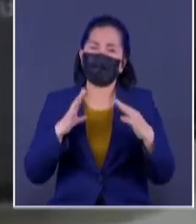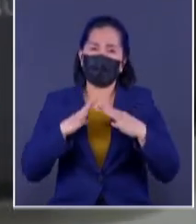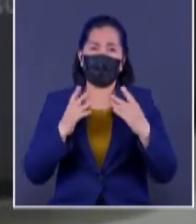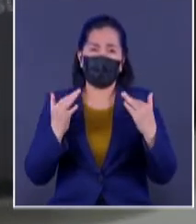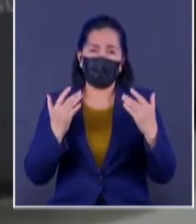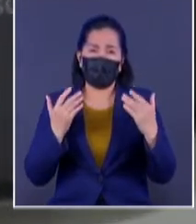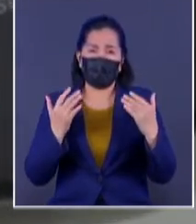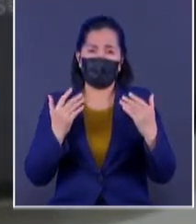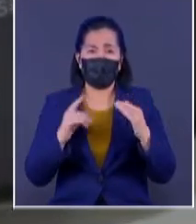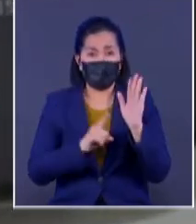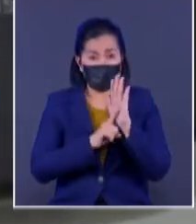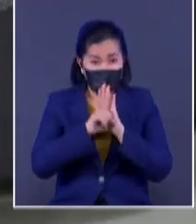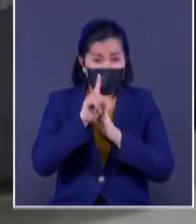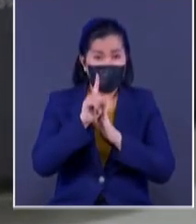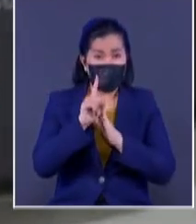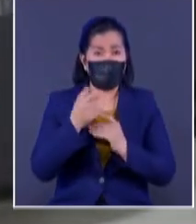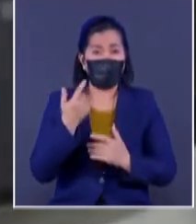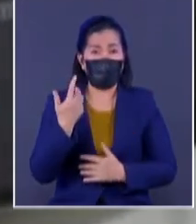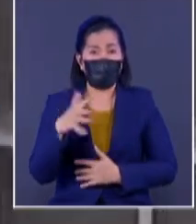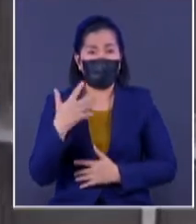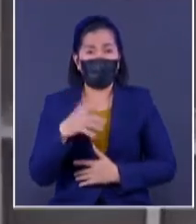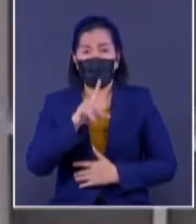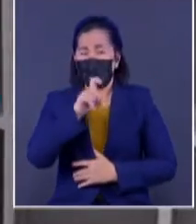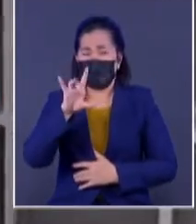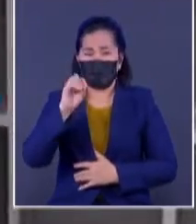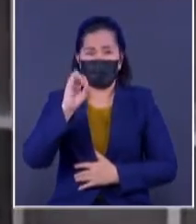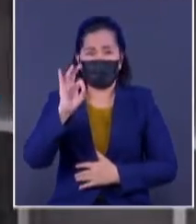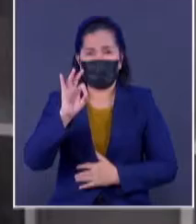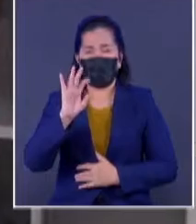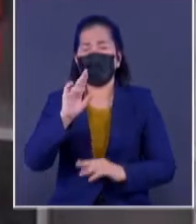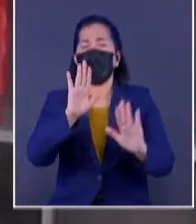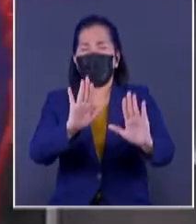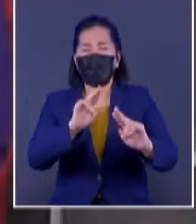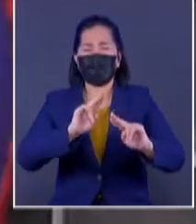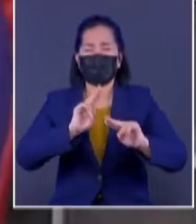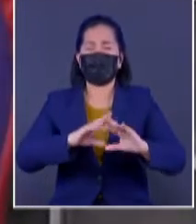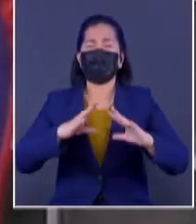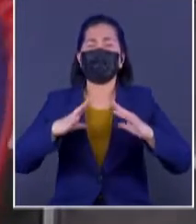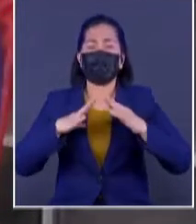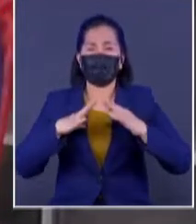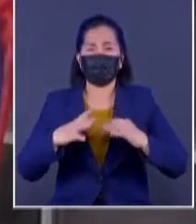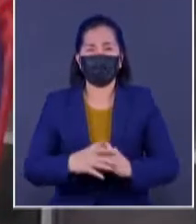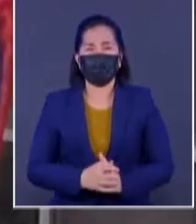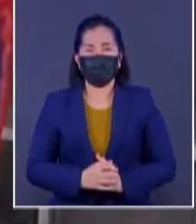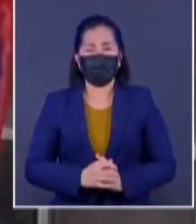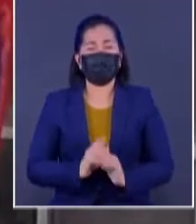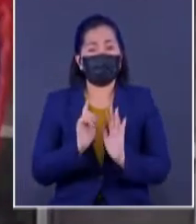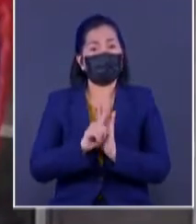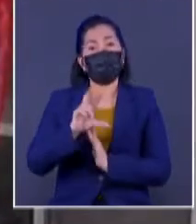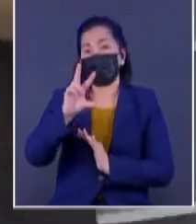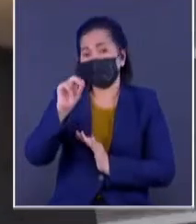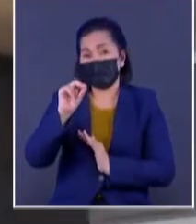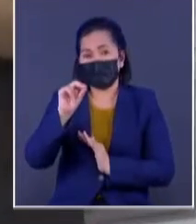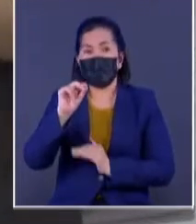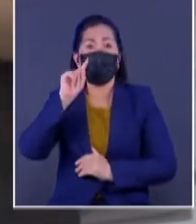คลายกันก่อน ความดันซูเปอร์แมนสูงมากเลยครับ189นะฮะ สูงมากเลยนะคะเขาก็เลยให้ซูเปอร์แมนเนี่ยนั่งพักก่อน30นาทีค่ะ